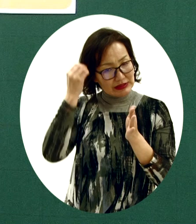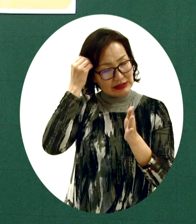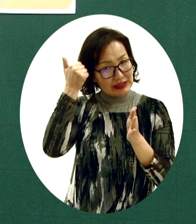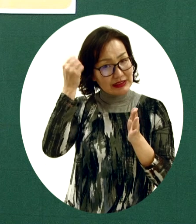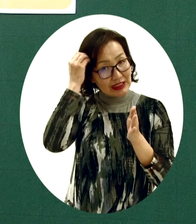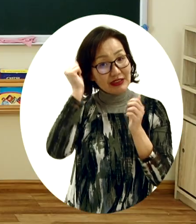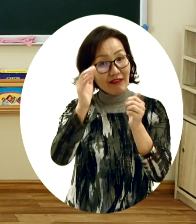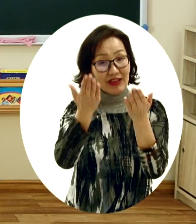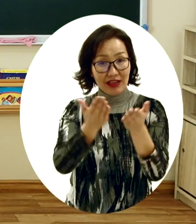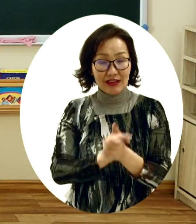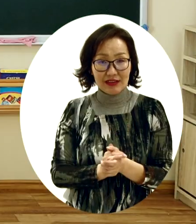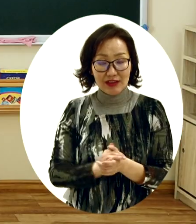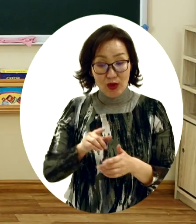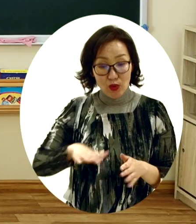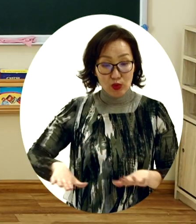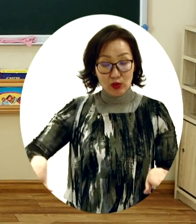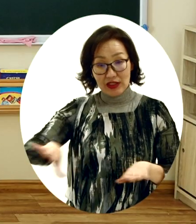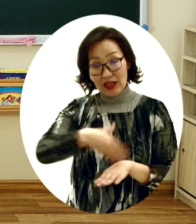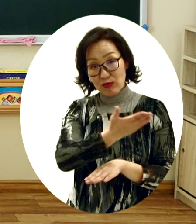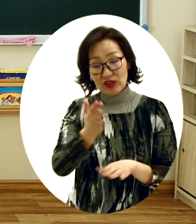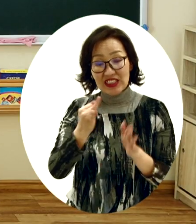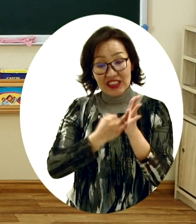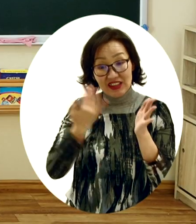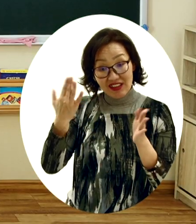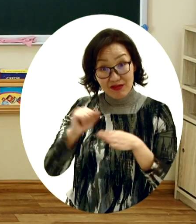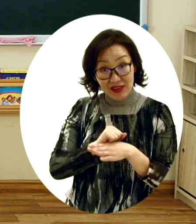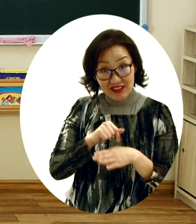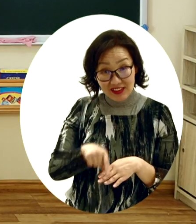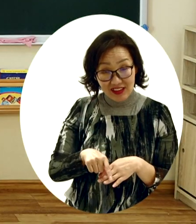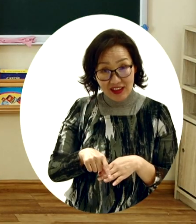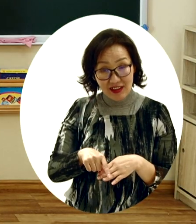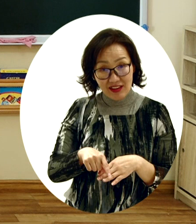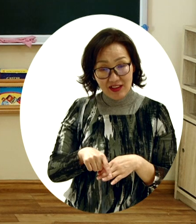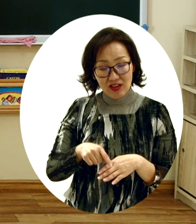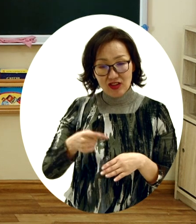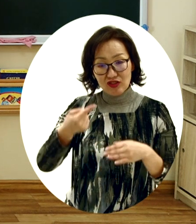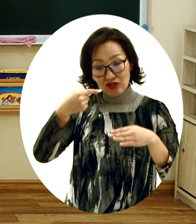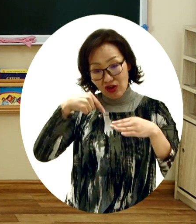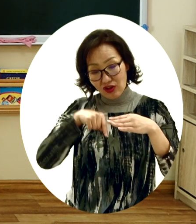аваарай. За, хүүхдүүд та бүхэн илтгэл бэлтгэхдээ доорх